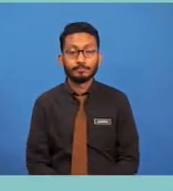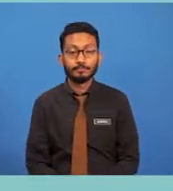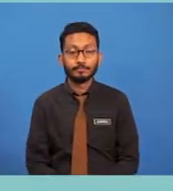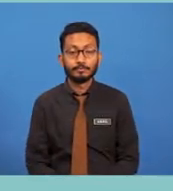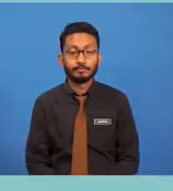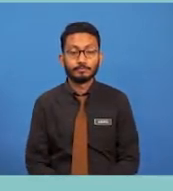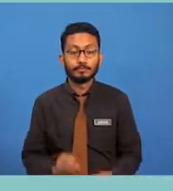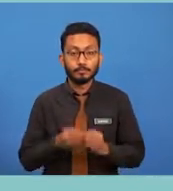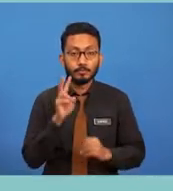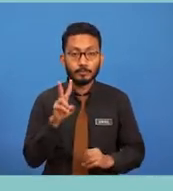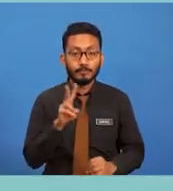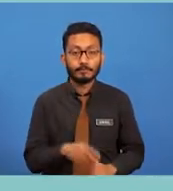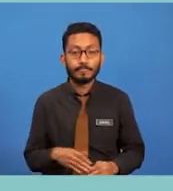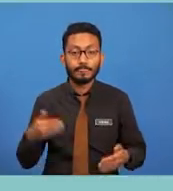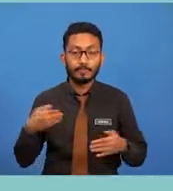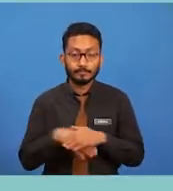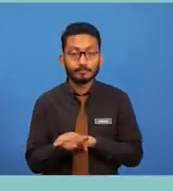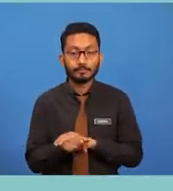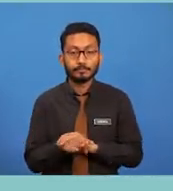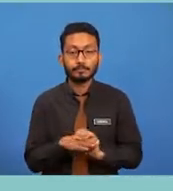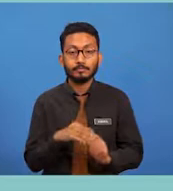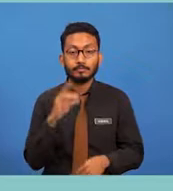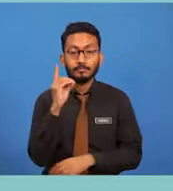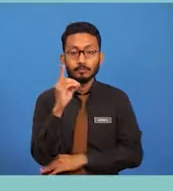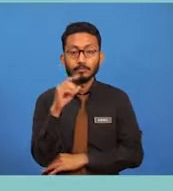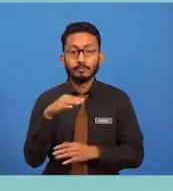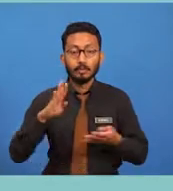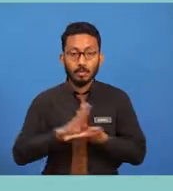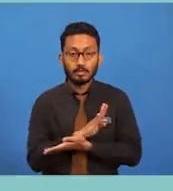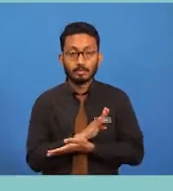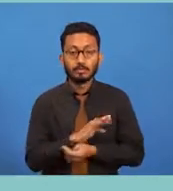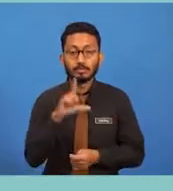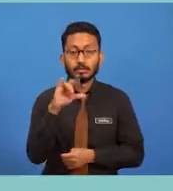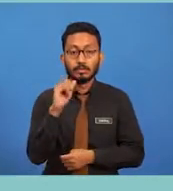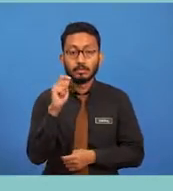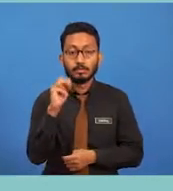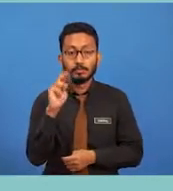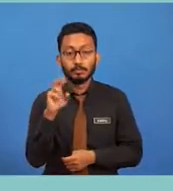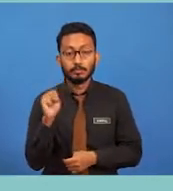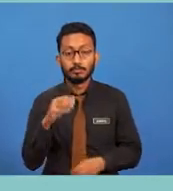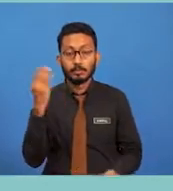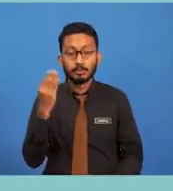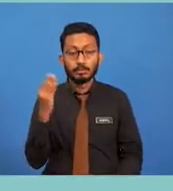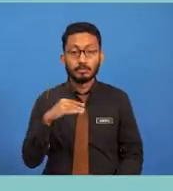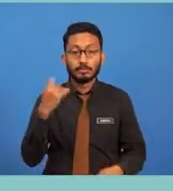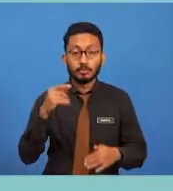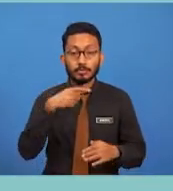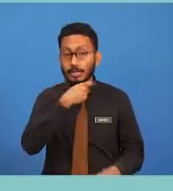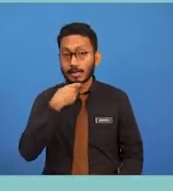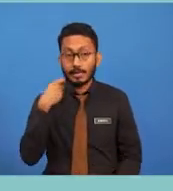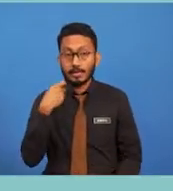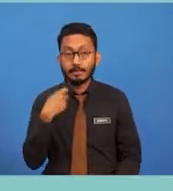Kedua, masukkan sehelai kertas litmus biru yang kering ke dalam tabung uji tersebut.